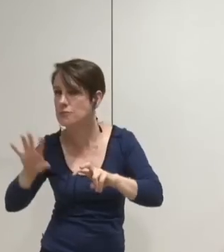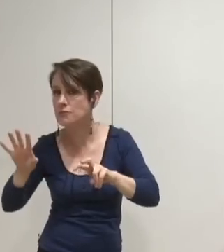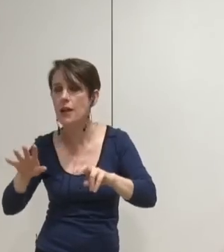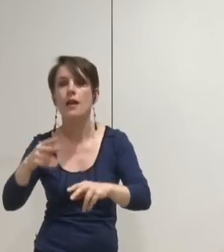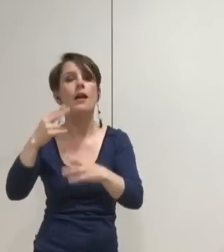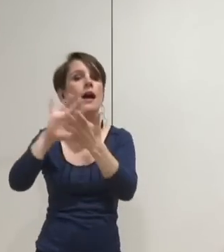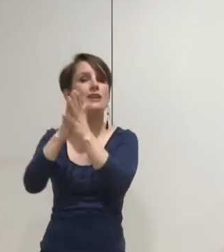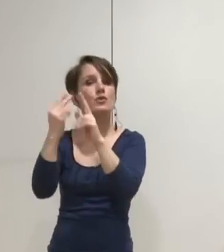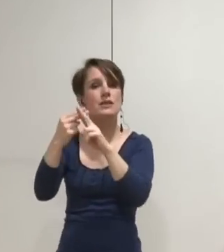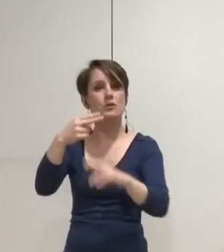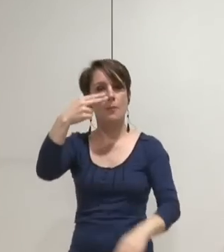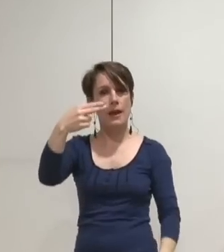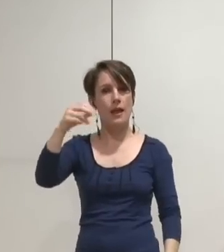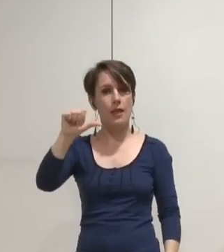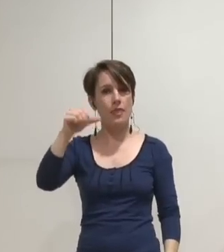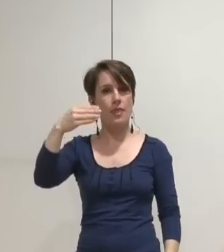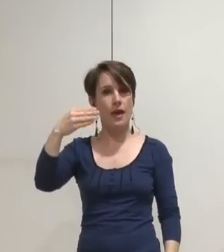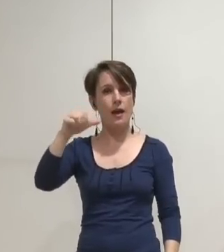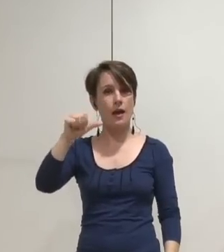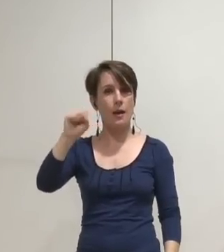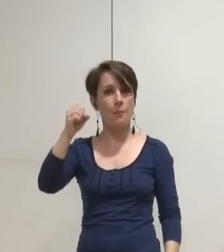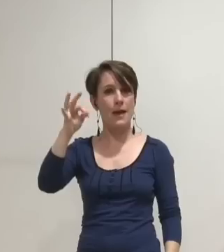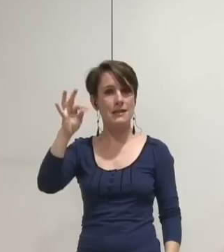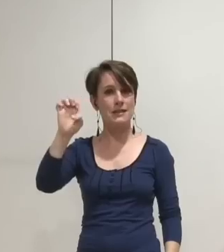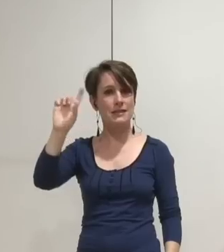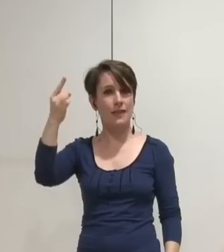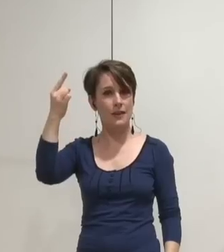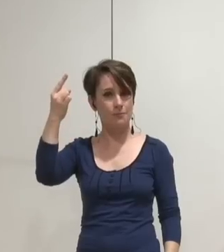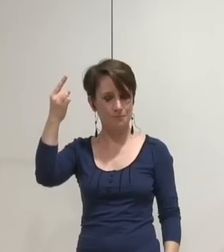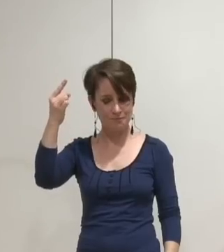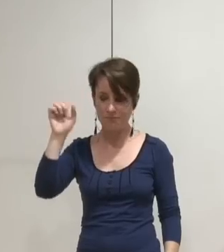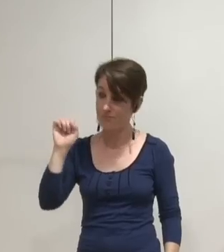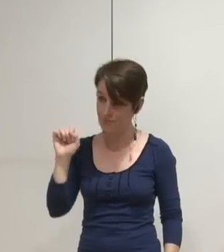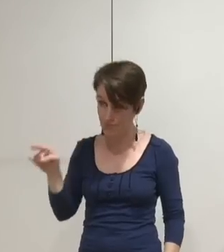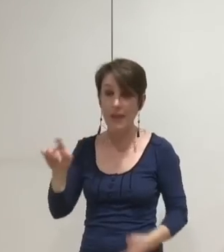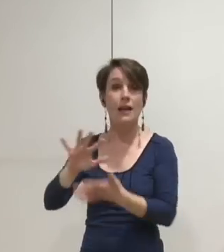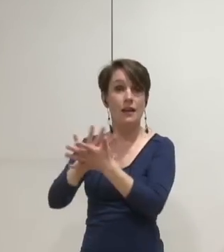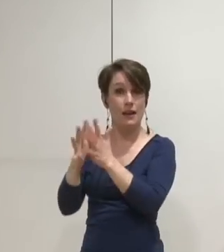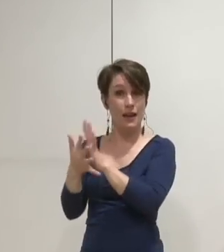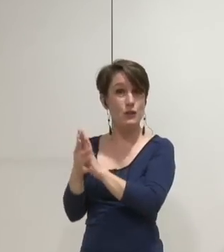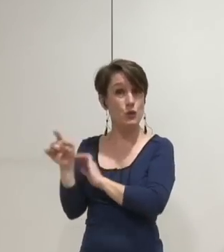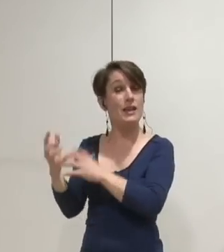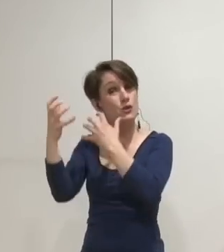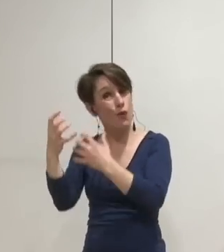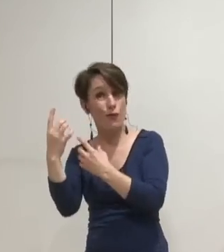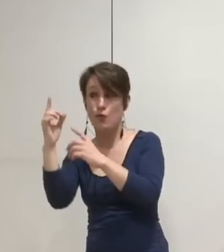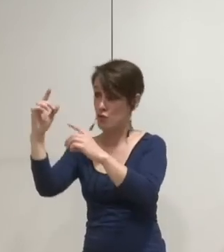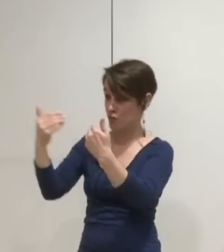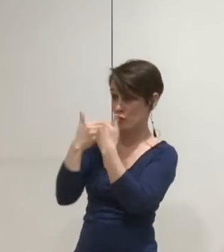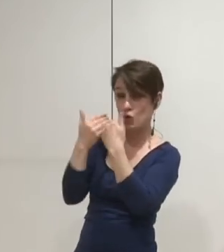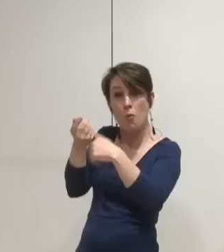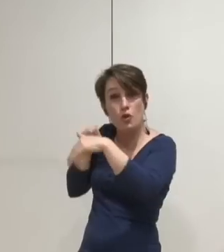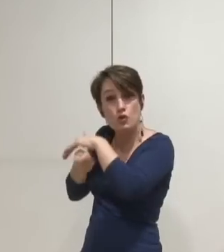Namasté euh et qui effectivement envisage de demander une subvention pour